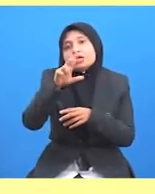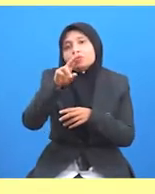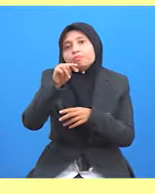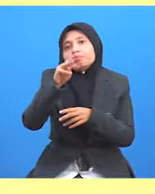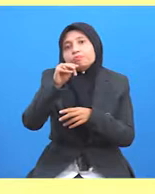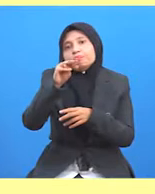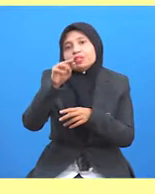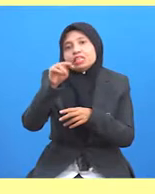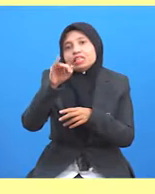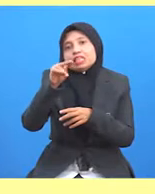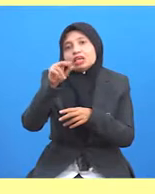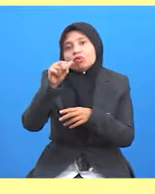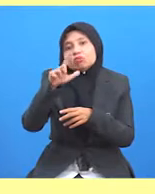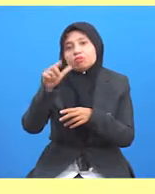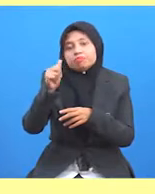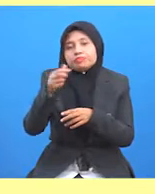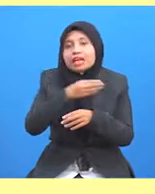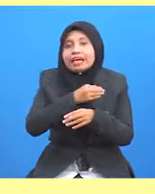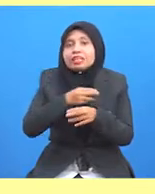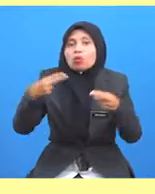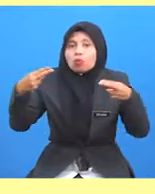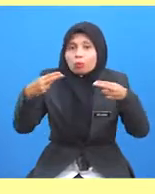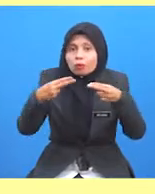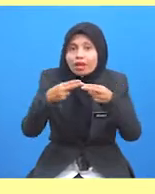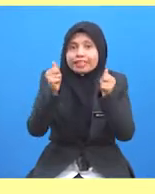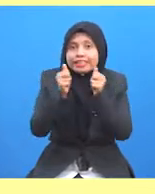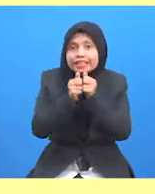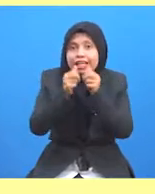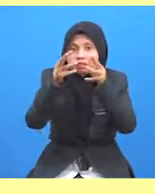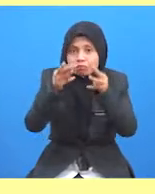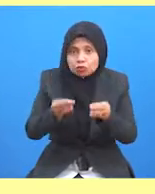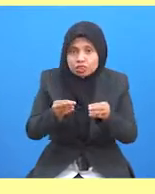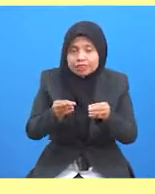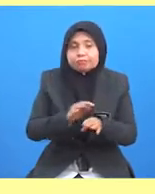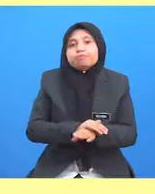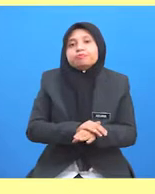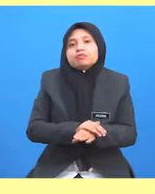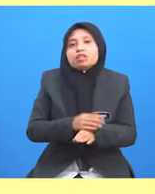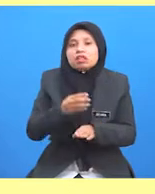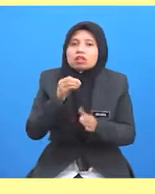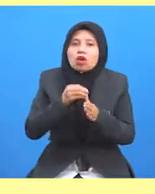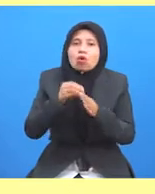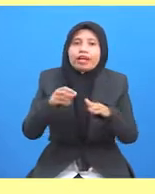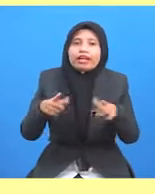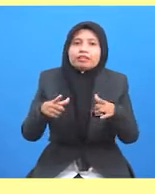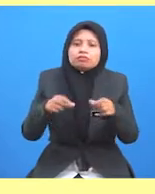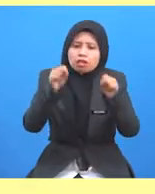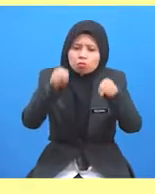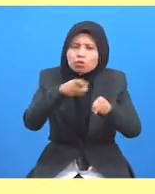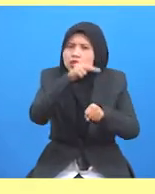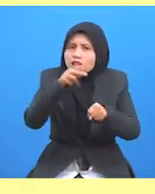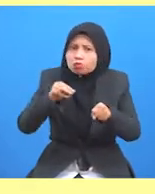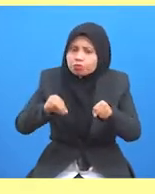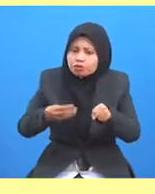yang disebut sebagai hablum minallah, dan perbuatan baik yang berhubung dengan makhluk yang disebut